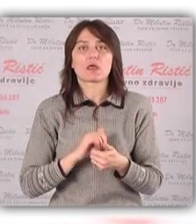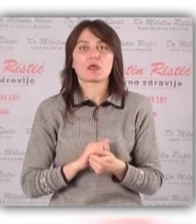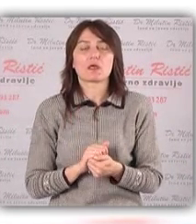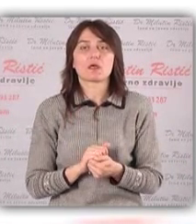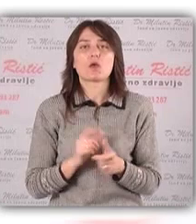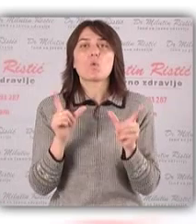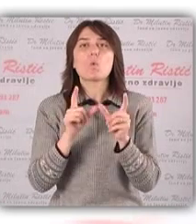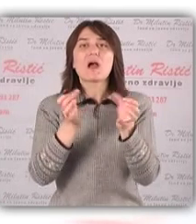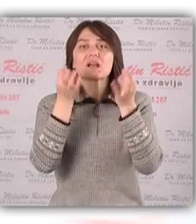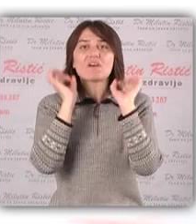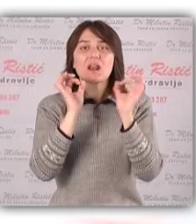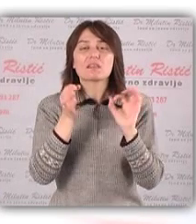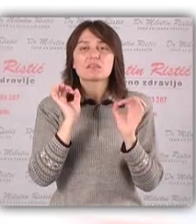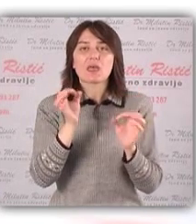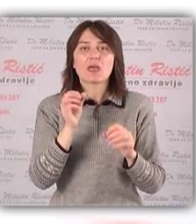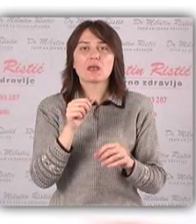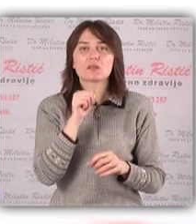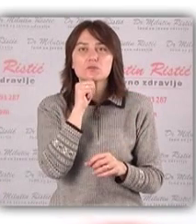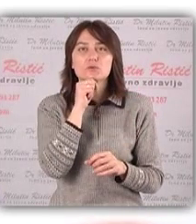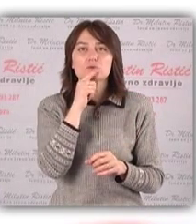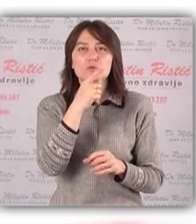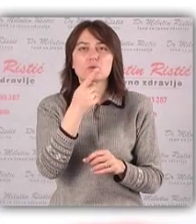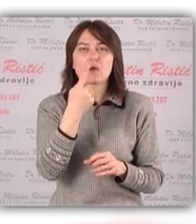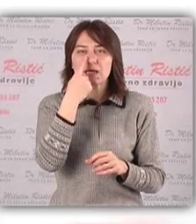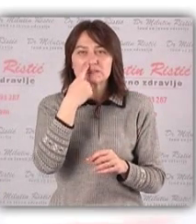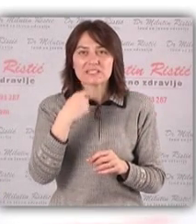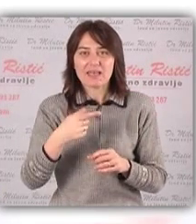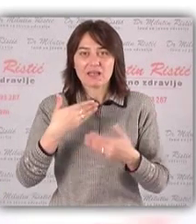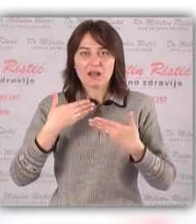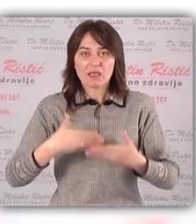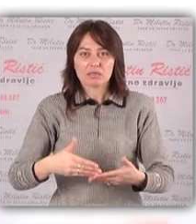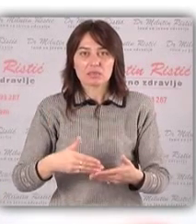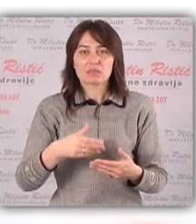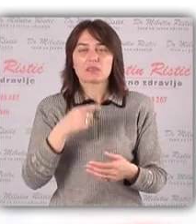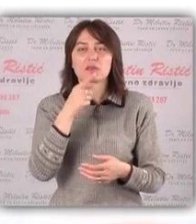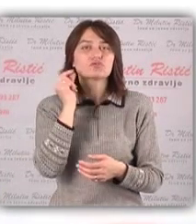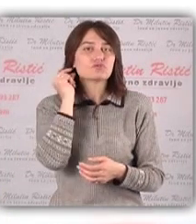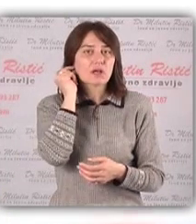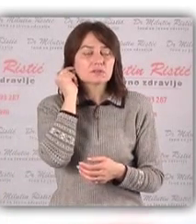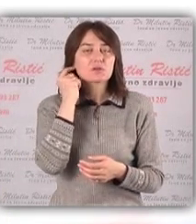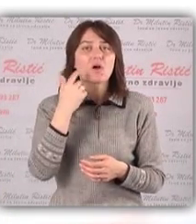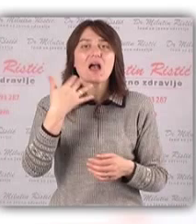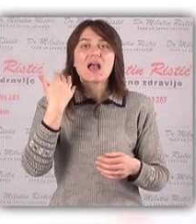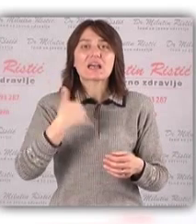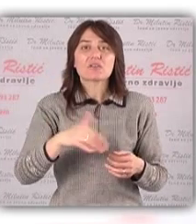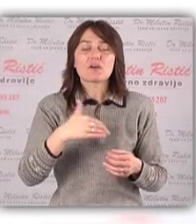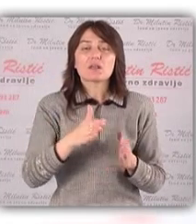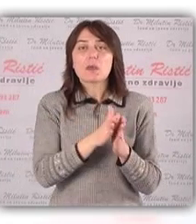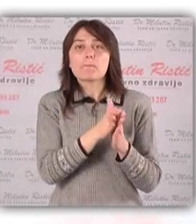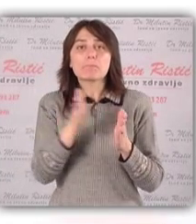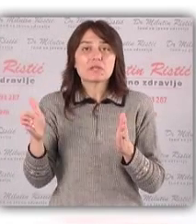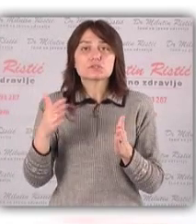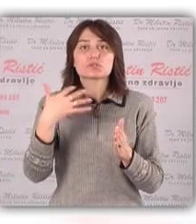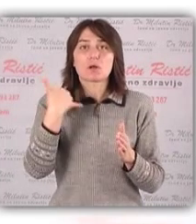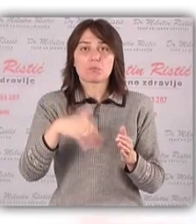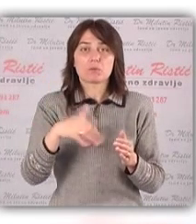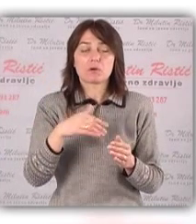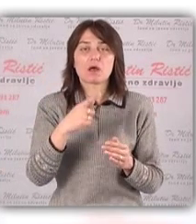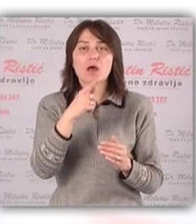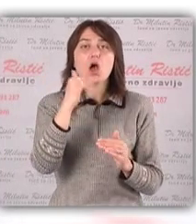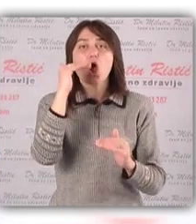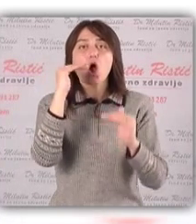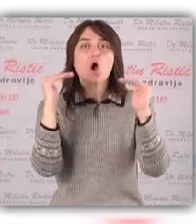promene u kvalitetu i količini vaginalnog sekreta, pojava krvavljenja mimo menstrualnog ciklusa,